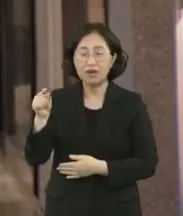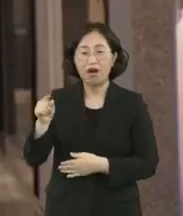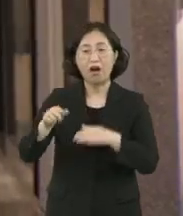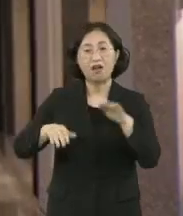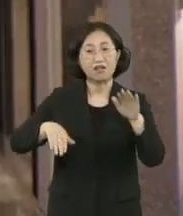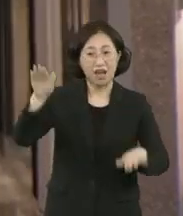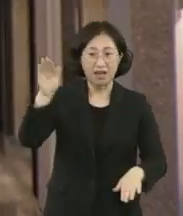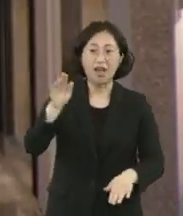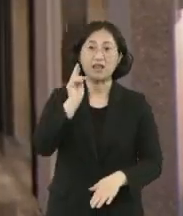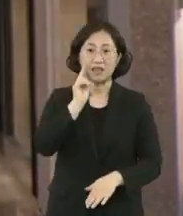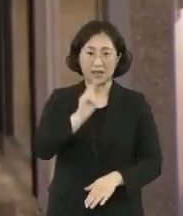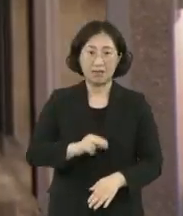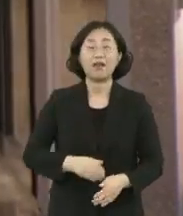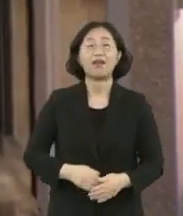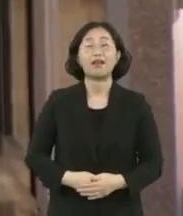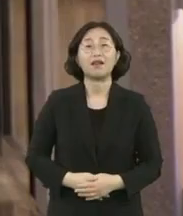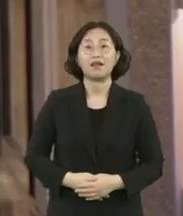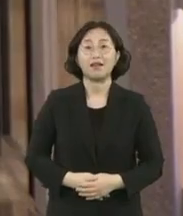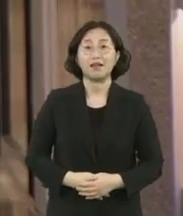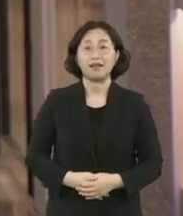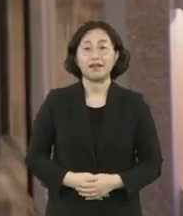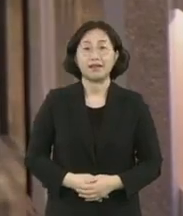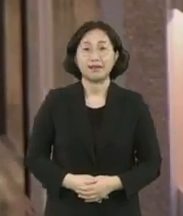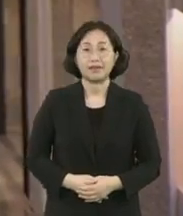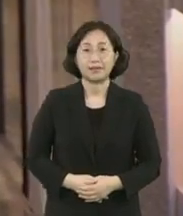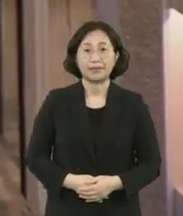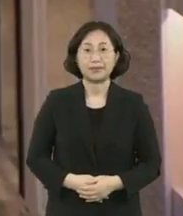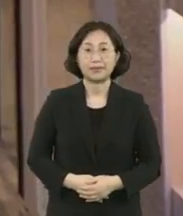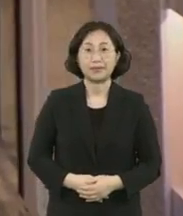뚜렷해지고 있습니다. TJB 김건규입니다.